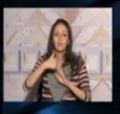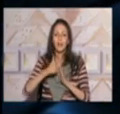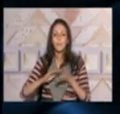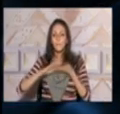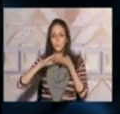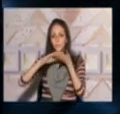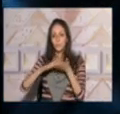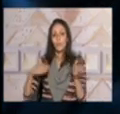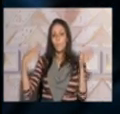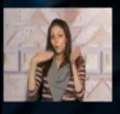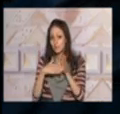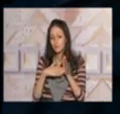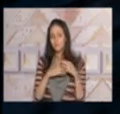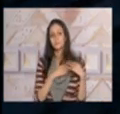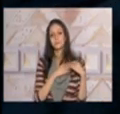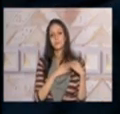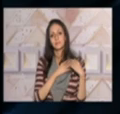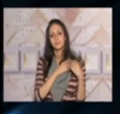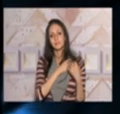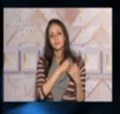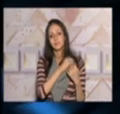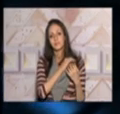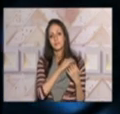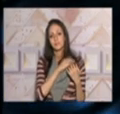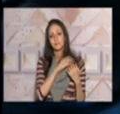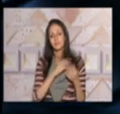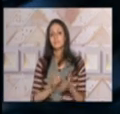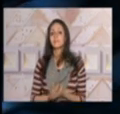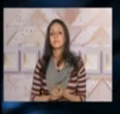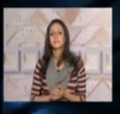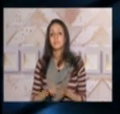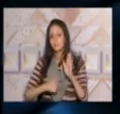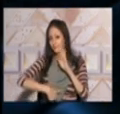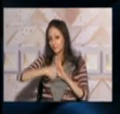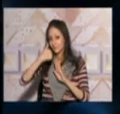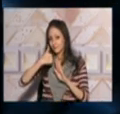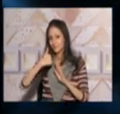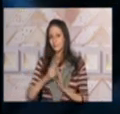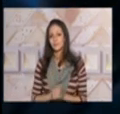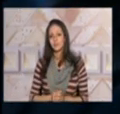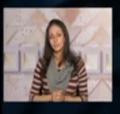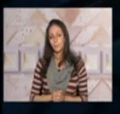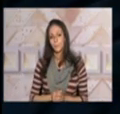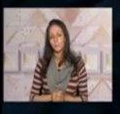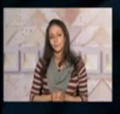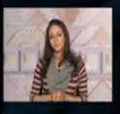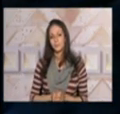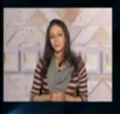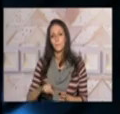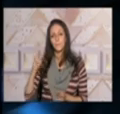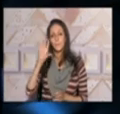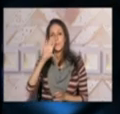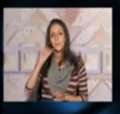المعايير عليه بالظبط كده. احنا كان افضل موظف اللي فاز بيها في المركز الاول الاستاذ بهاء محمد سمير سر الختم من جامعه